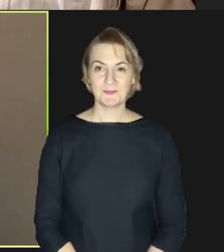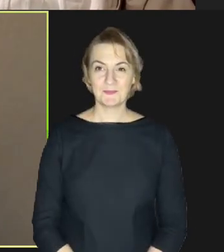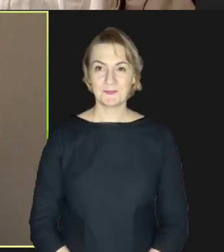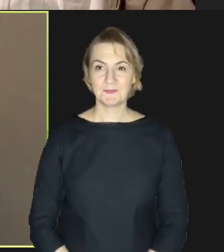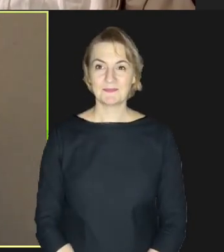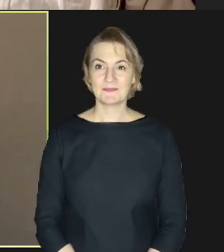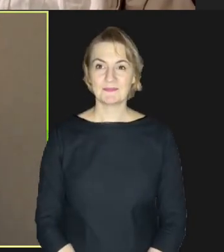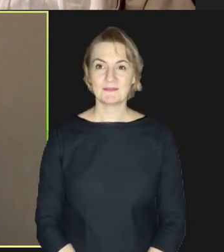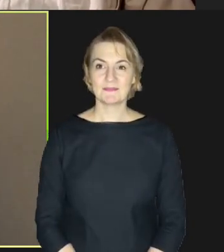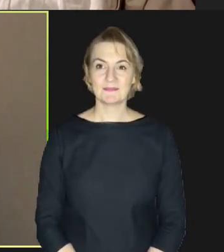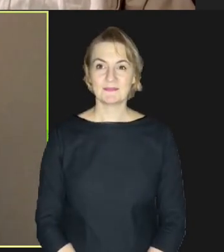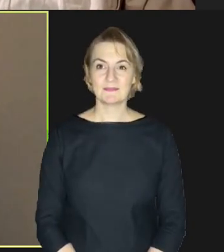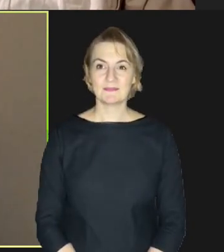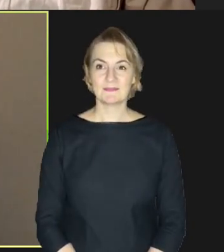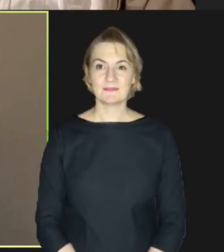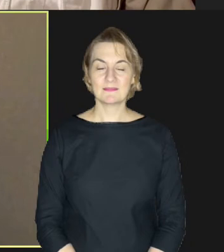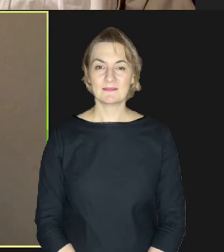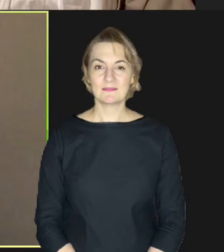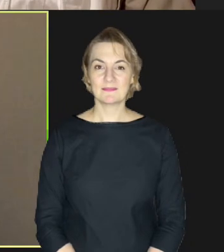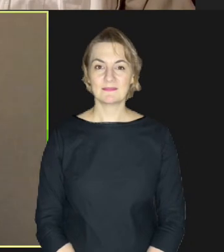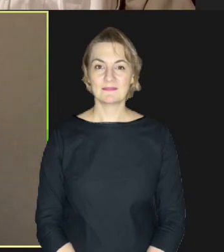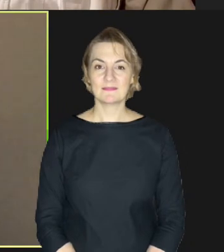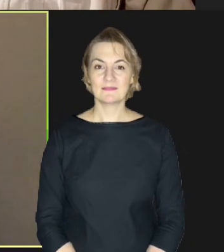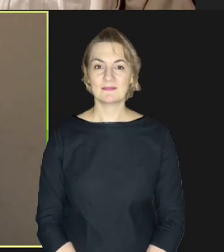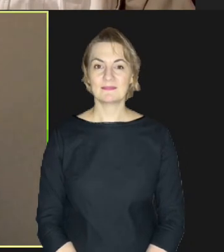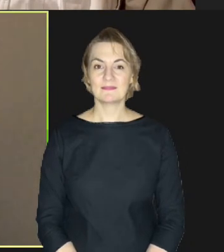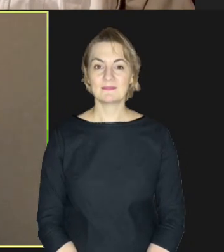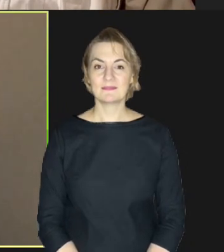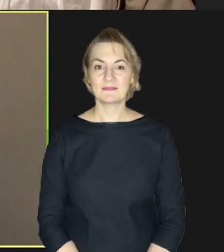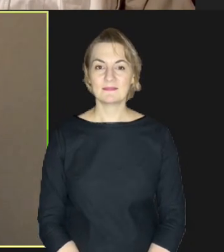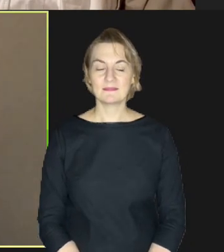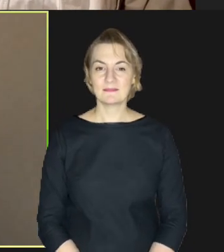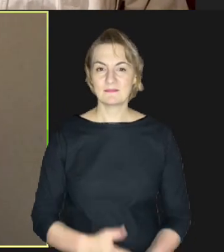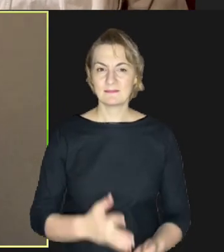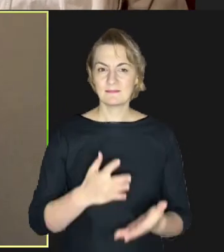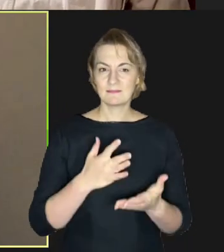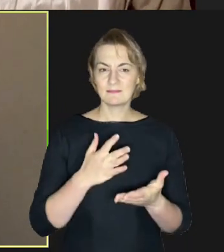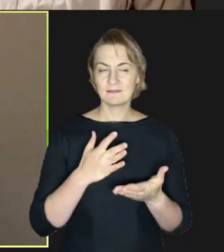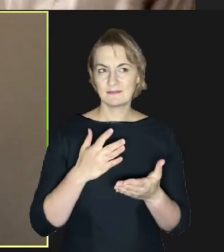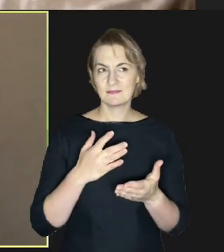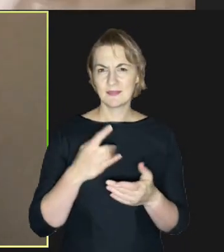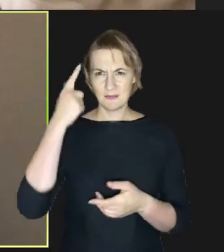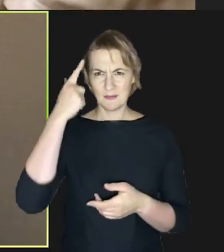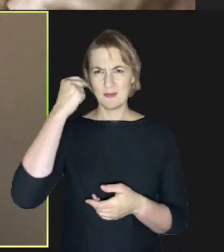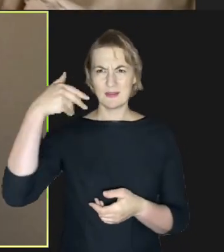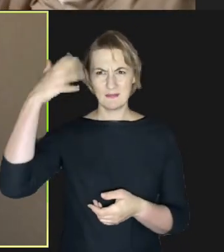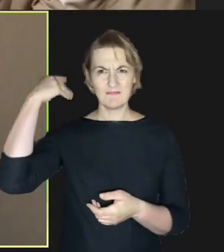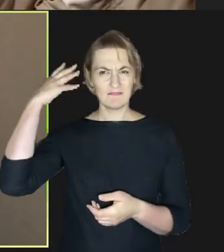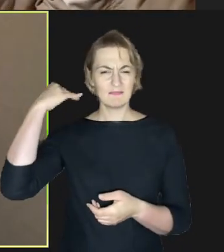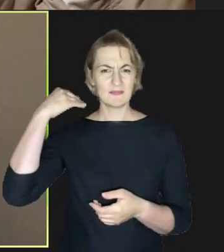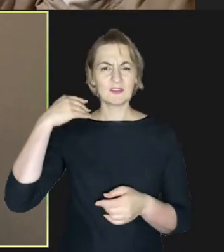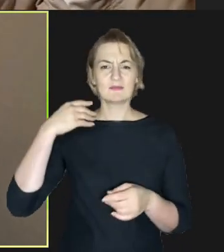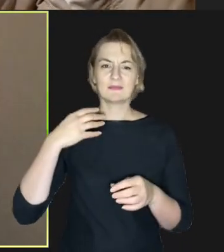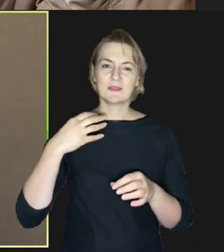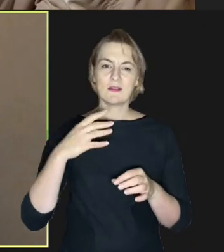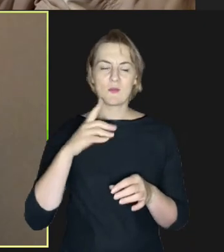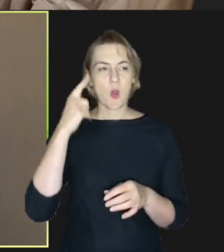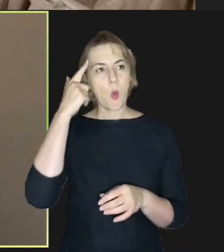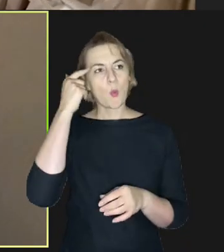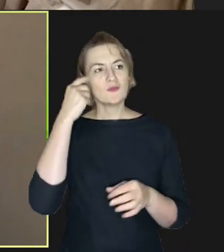Bo ja pamiętam, ja wtedy w tym takim świeżym umysłem